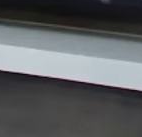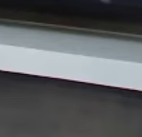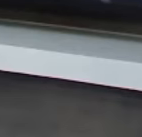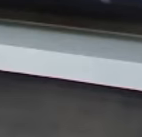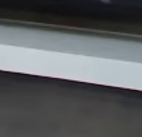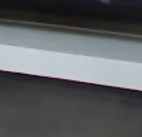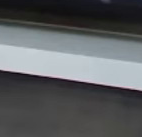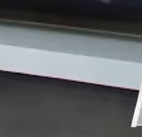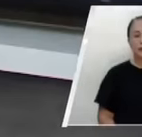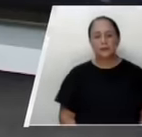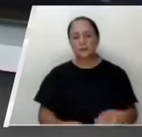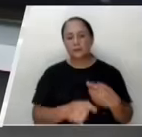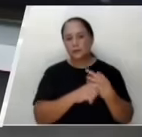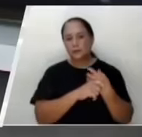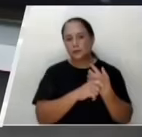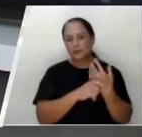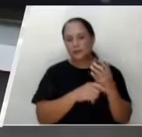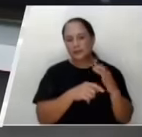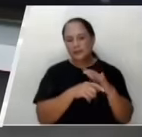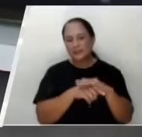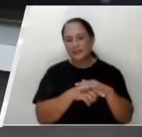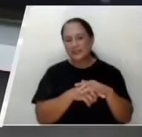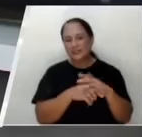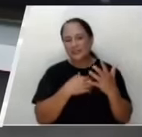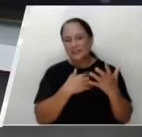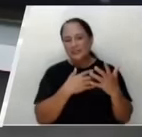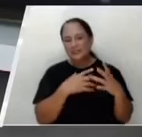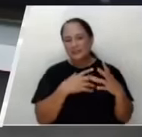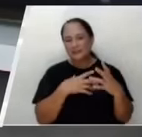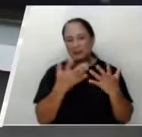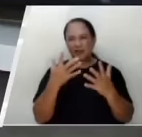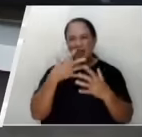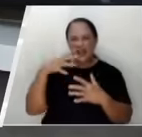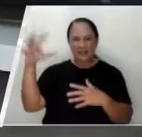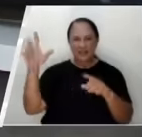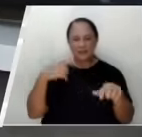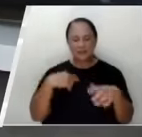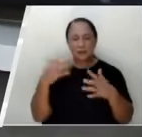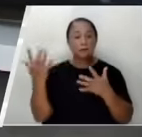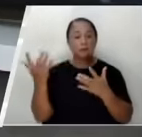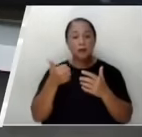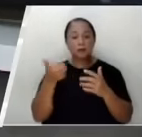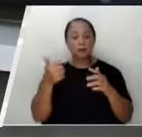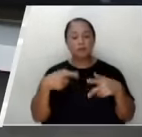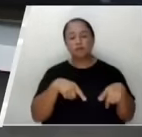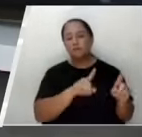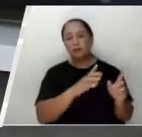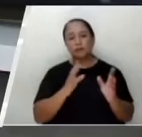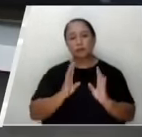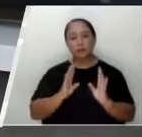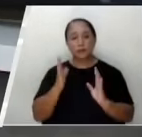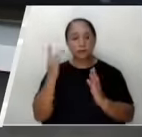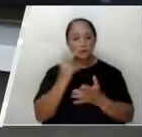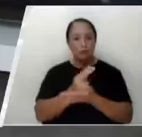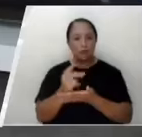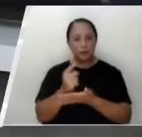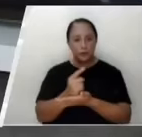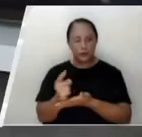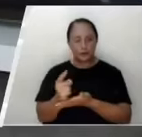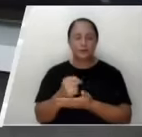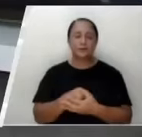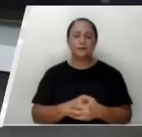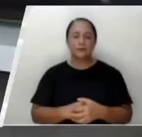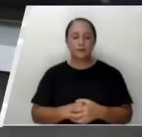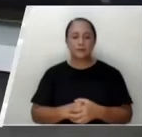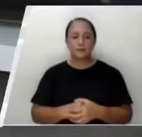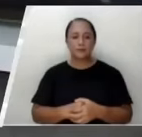Pansamantalang takas sa mainit na panahon ng biyahe ng ilang nagsisiakyat sa Baguio para doon mag-Holy Week. Nakatutok doon live si Joan